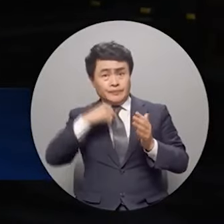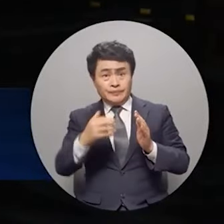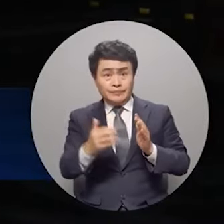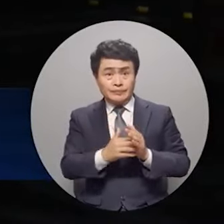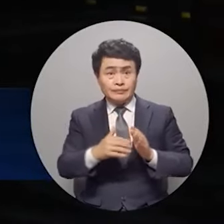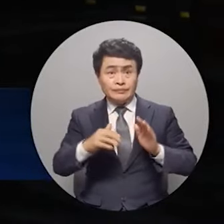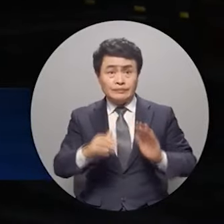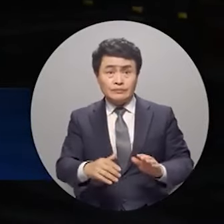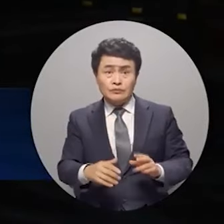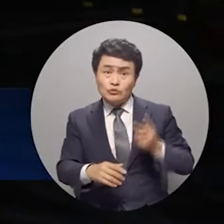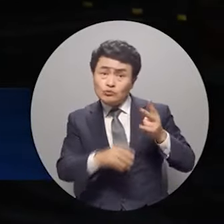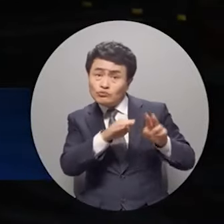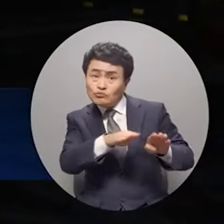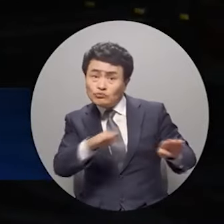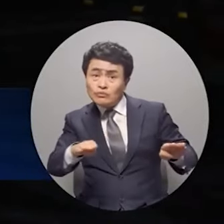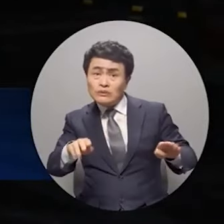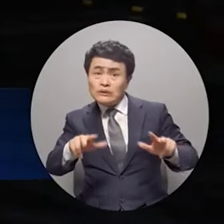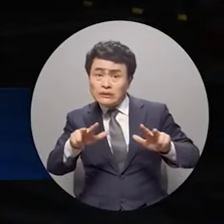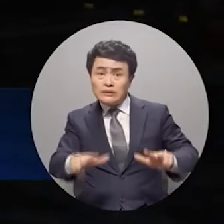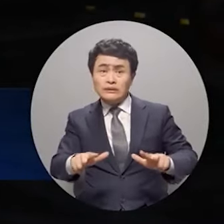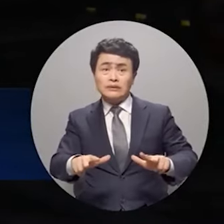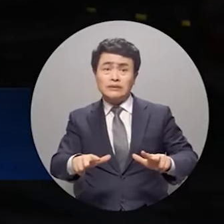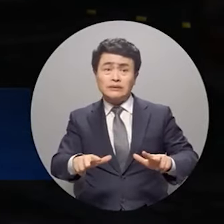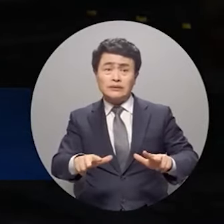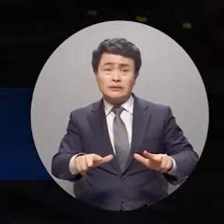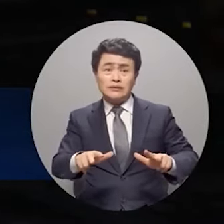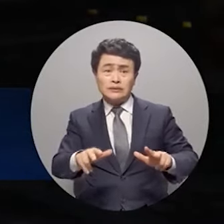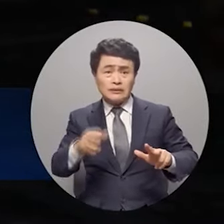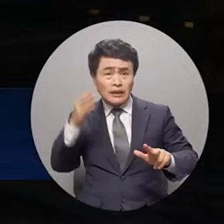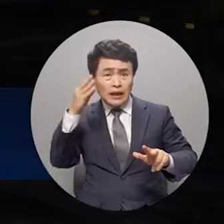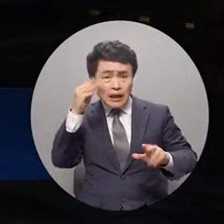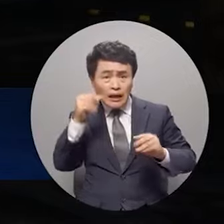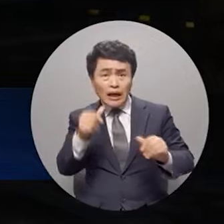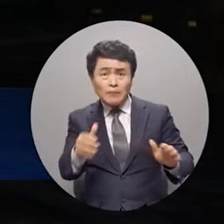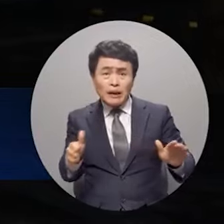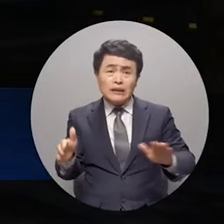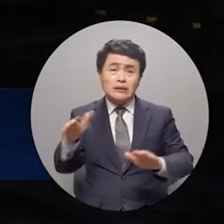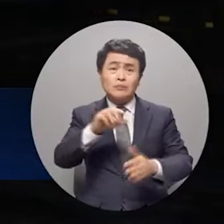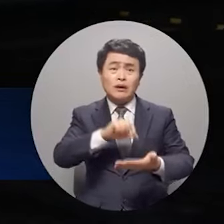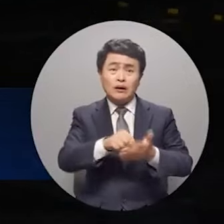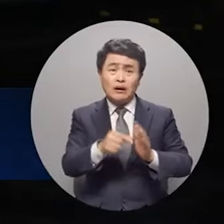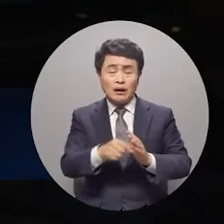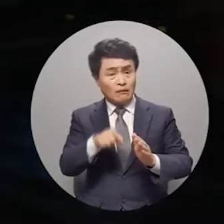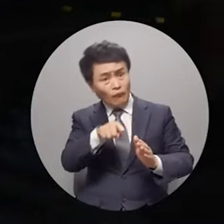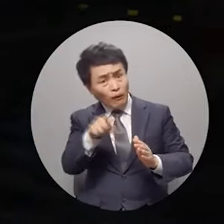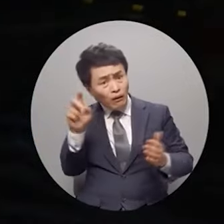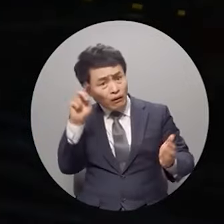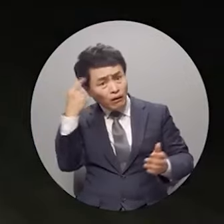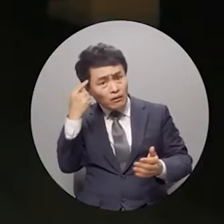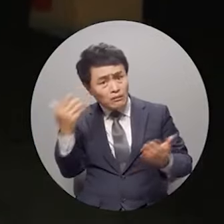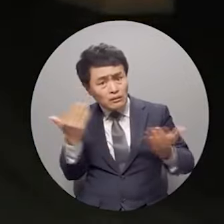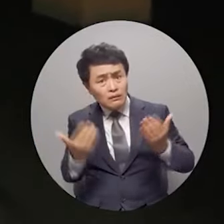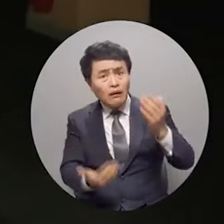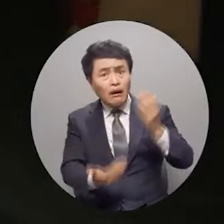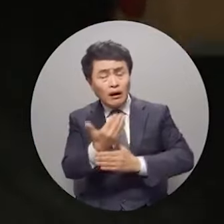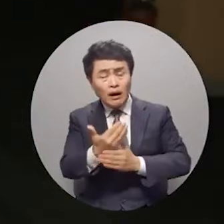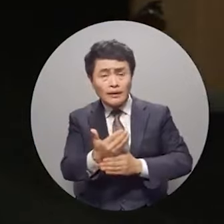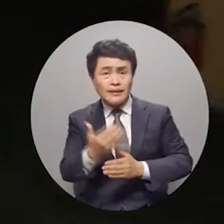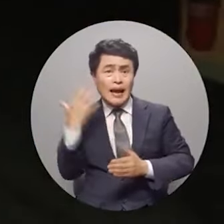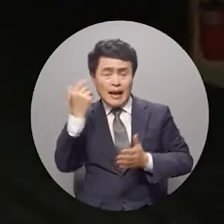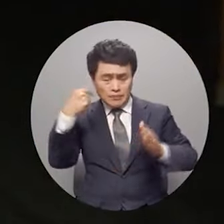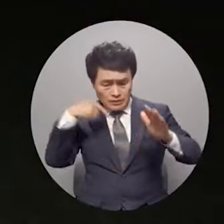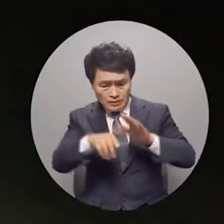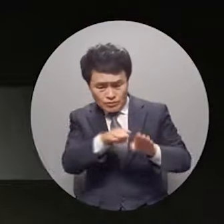있고요. 예, 지금 현재 그냥 까맣게 덮여 있는 걸로 확인. 왜 이런 일이 벌어졌나 먹먹하죠, 좀. 아파트 지하주차장이